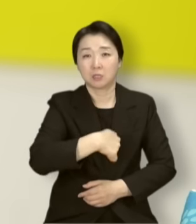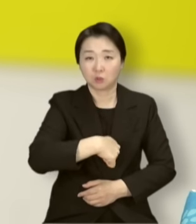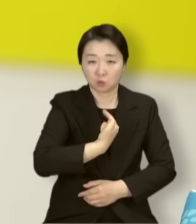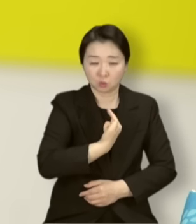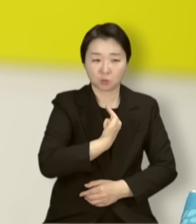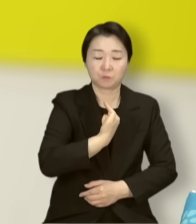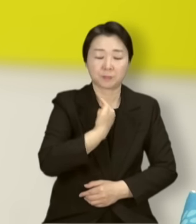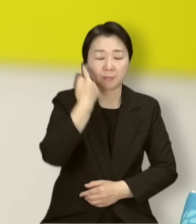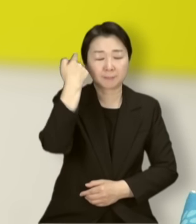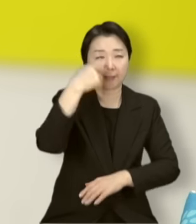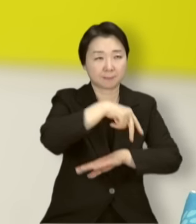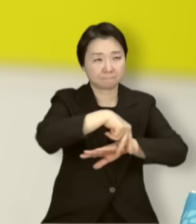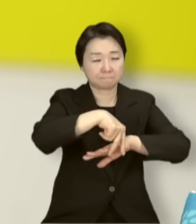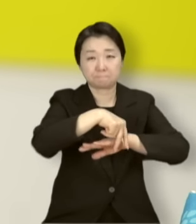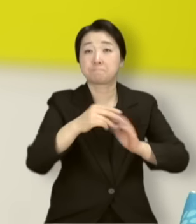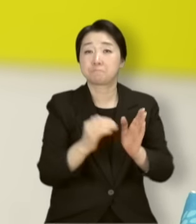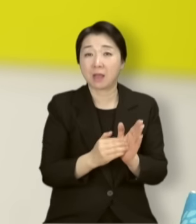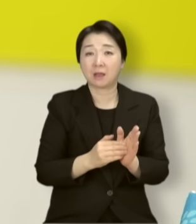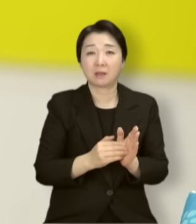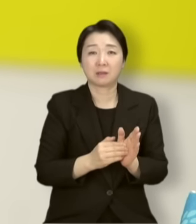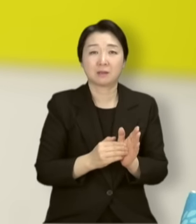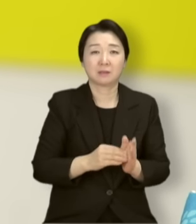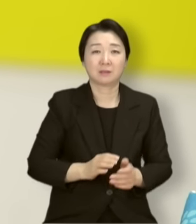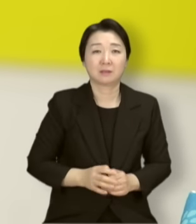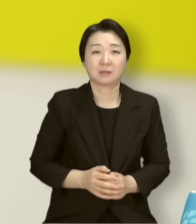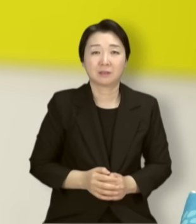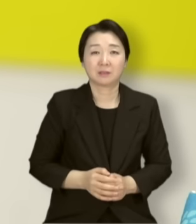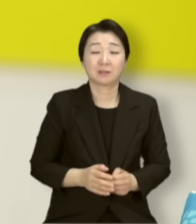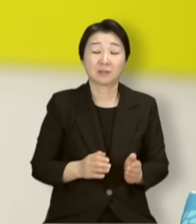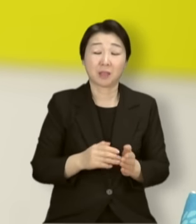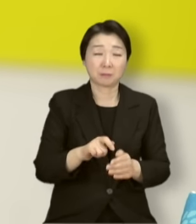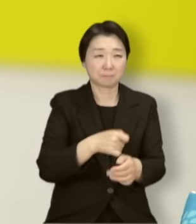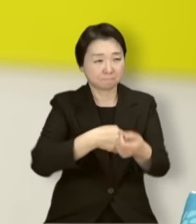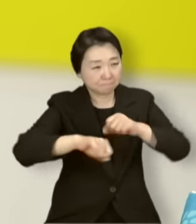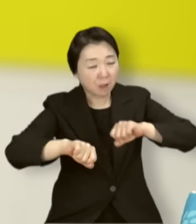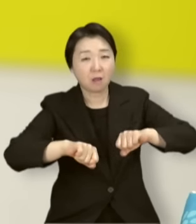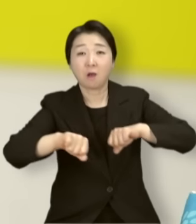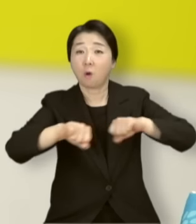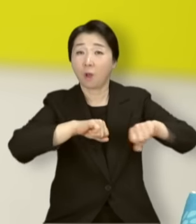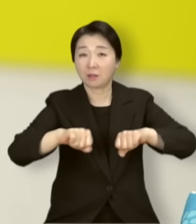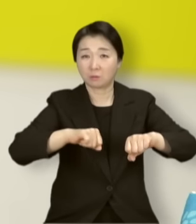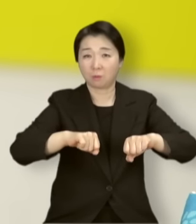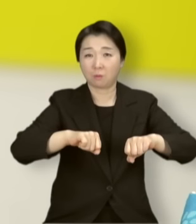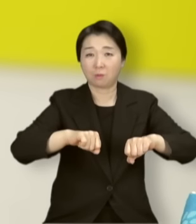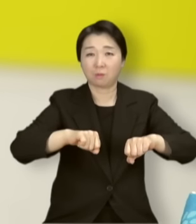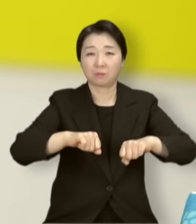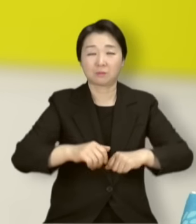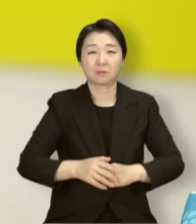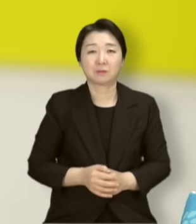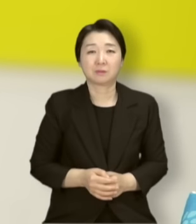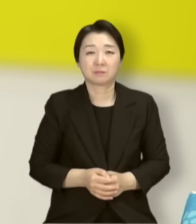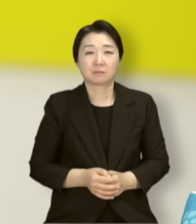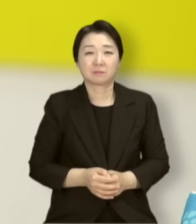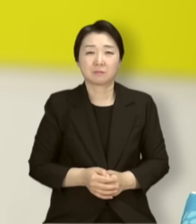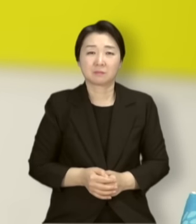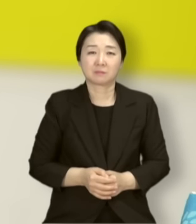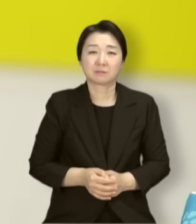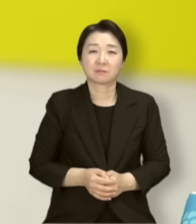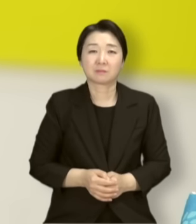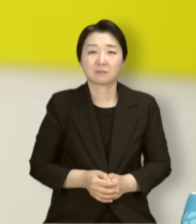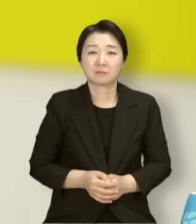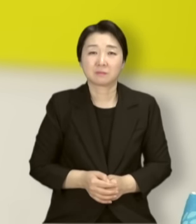스스로 자기 설계를 할 줄 알고 그러면서 적극적으로 나아가는데 네. 상대적으로